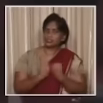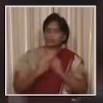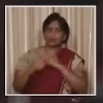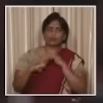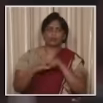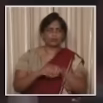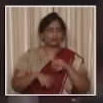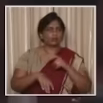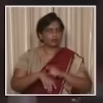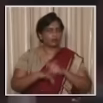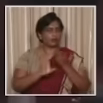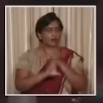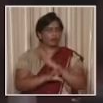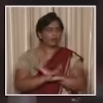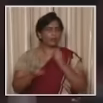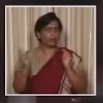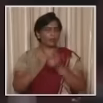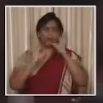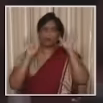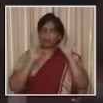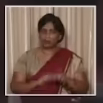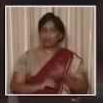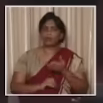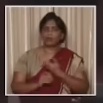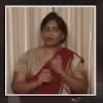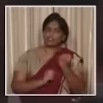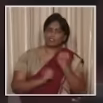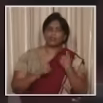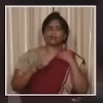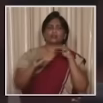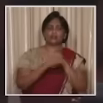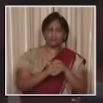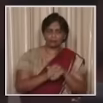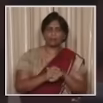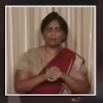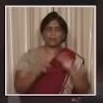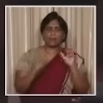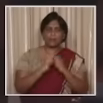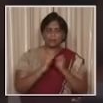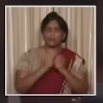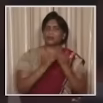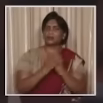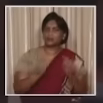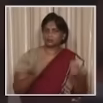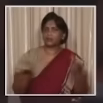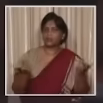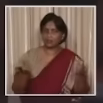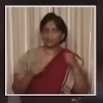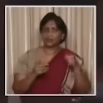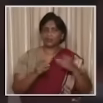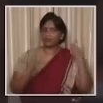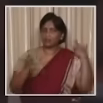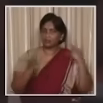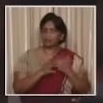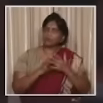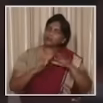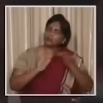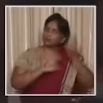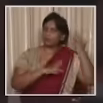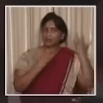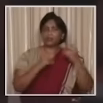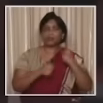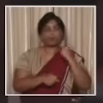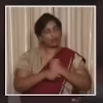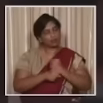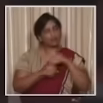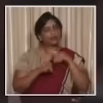ගන්න අවස්ථාවට පෙර එකෙන් පැනලා යන්නේ නැතුව මේ අභියෝගය බාර අරගෙන මේ ප්‍රශ්නෙට විසඳුමක් දෙන්න. ඒ හින්දා ඉතිහාසයේ මොනවා වුණත් අපි